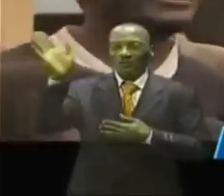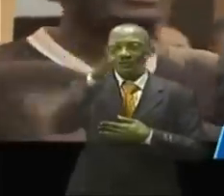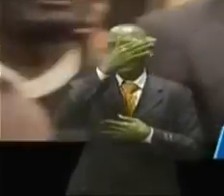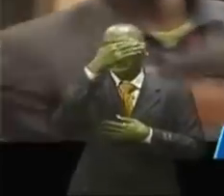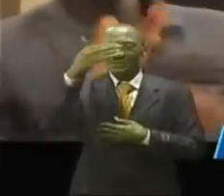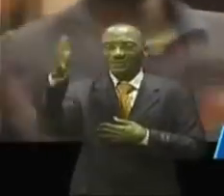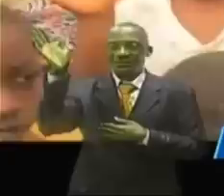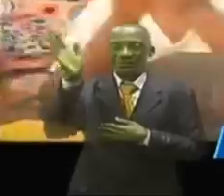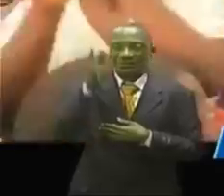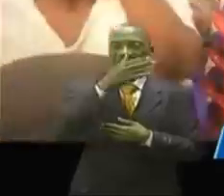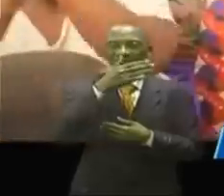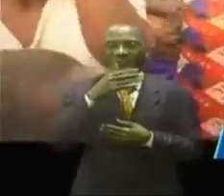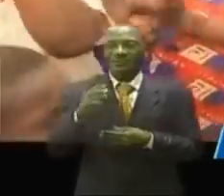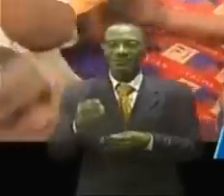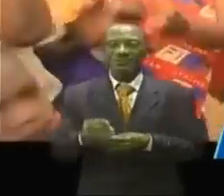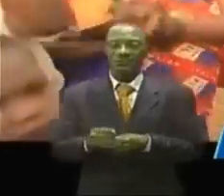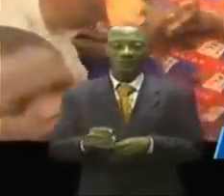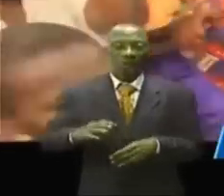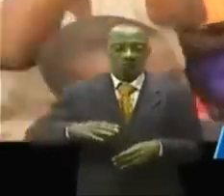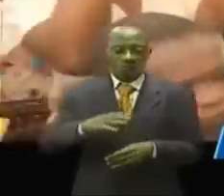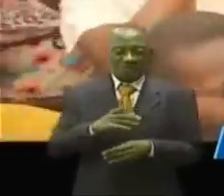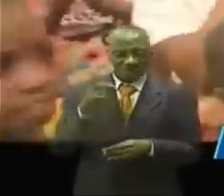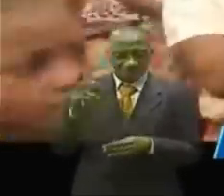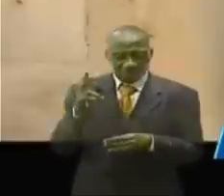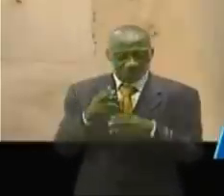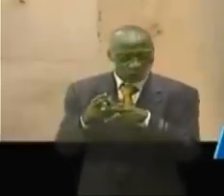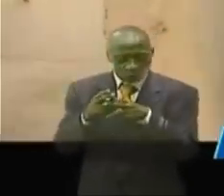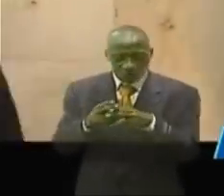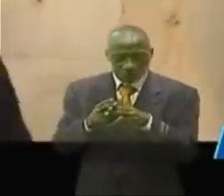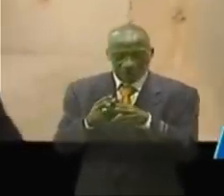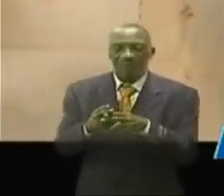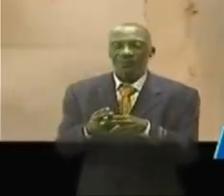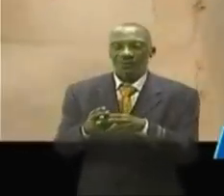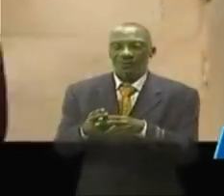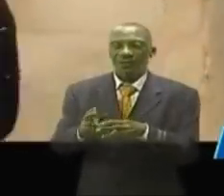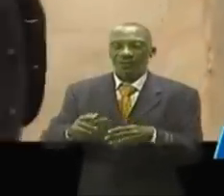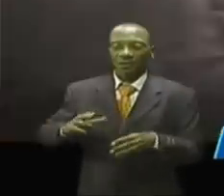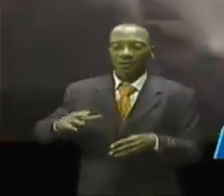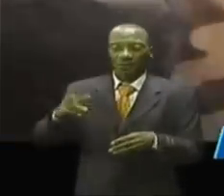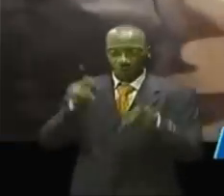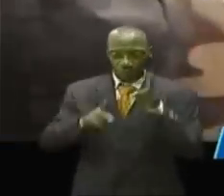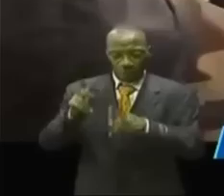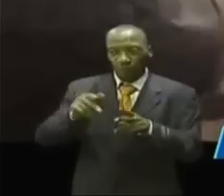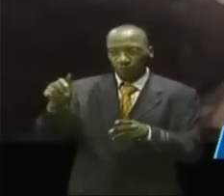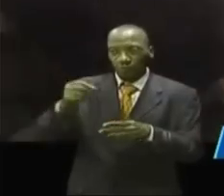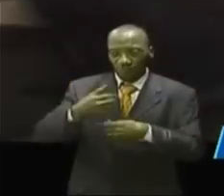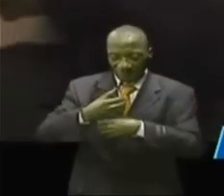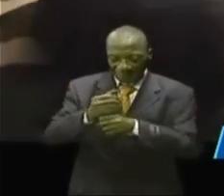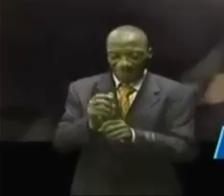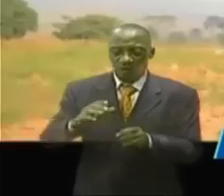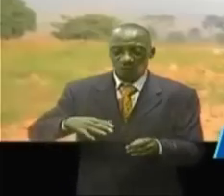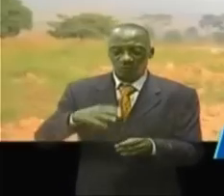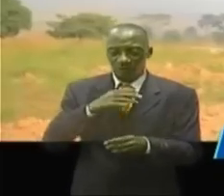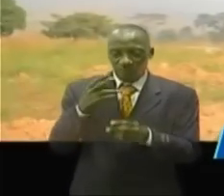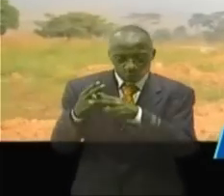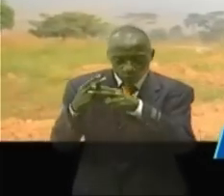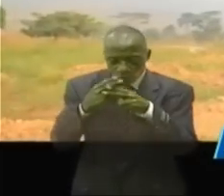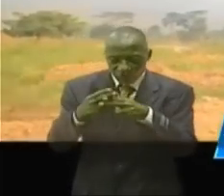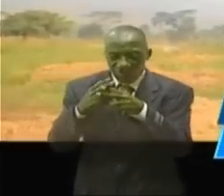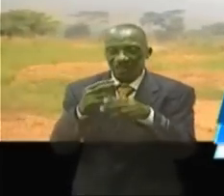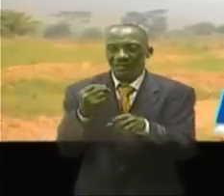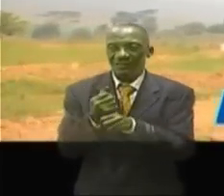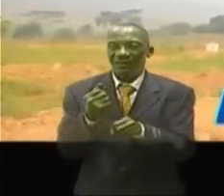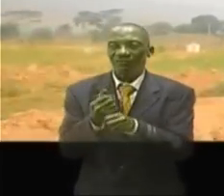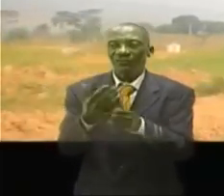assuré par des comités de surveillance créés dans la population. Ainsi se réduisent les inégalités sociales entre